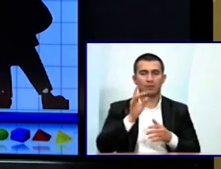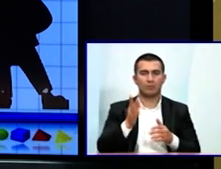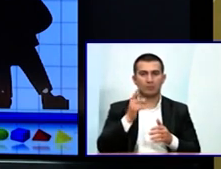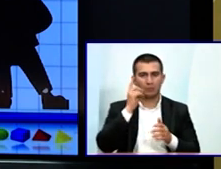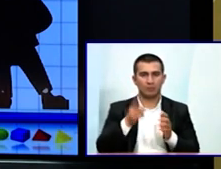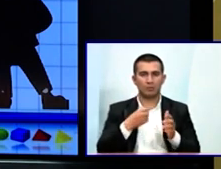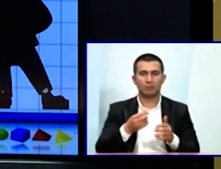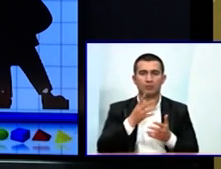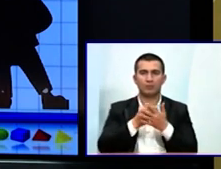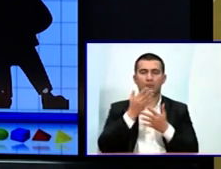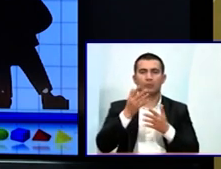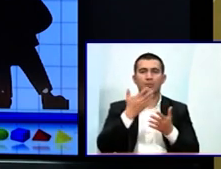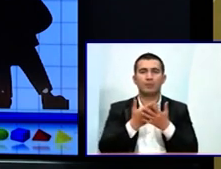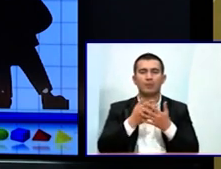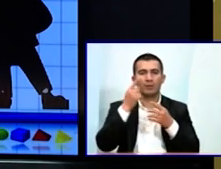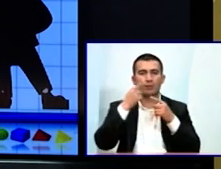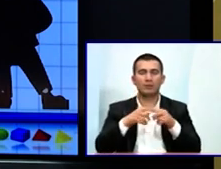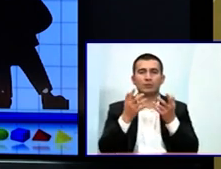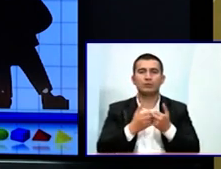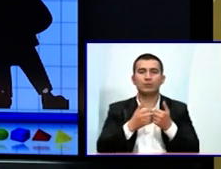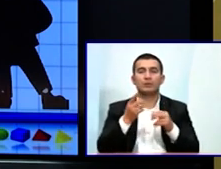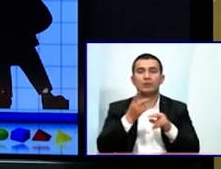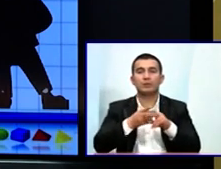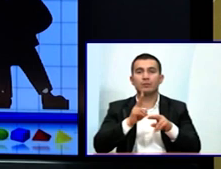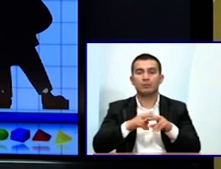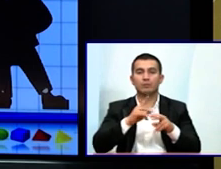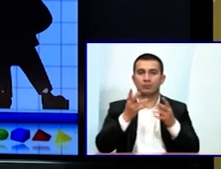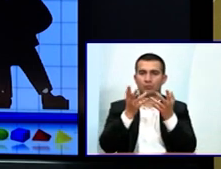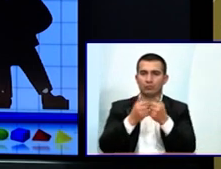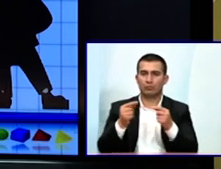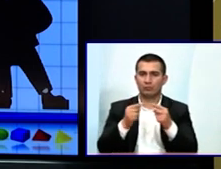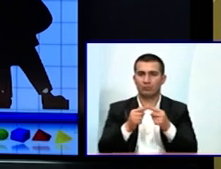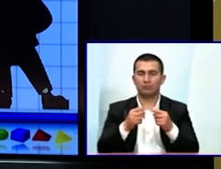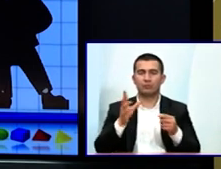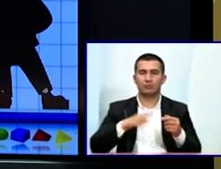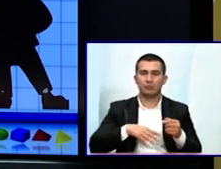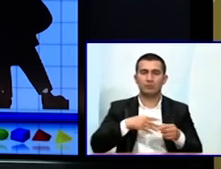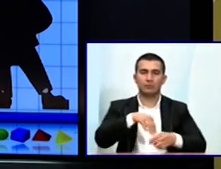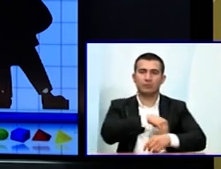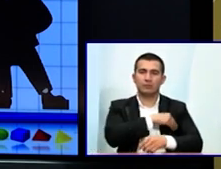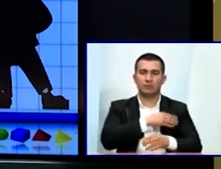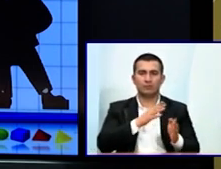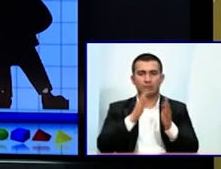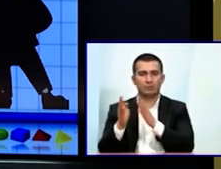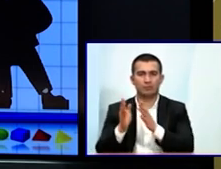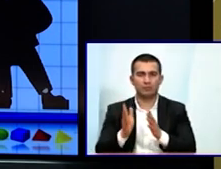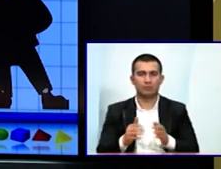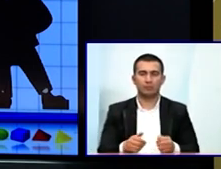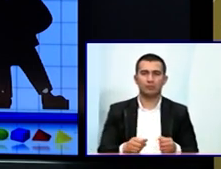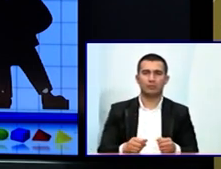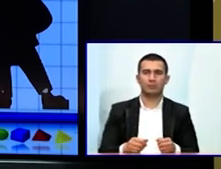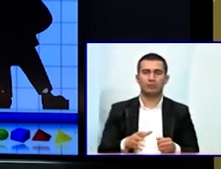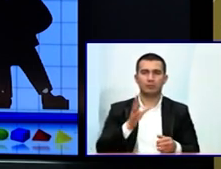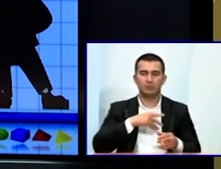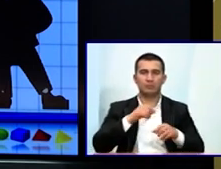Demak, masaladagi foizlar miqdorini aniqlab olamiz. Ularni gradusga o'tkazamiz.